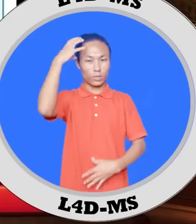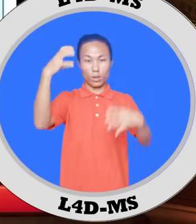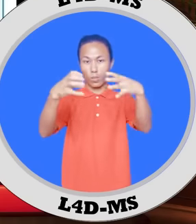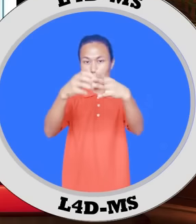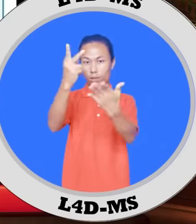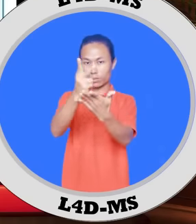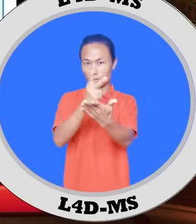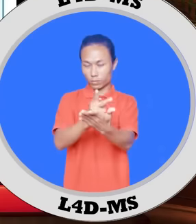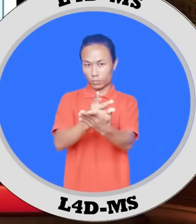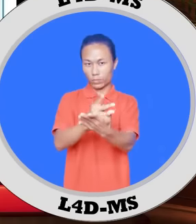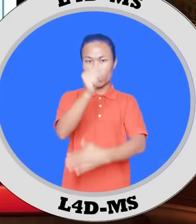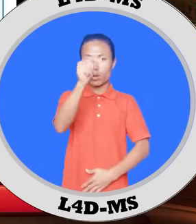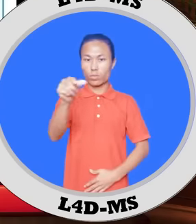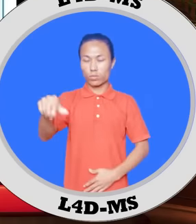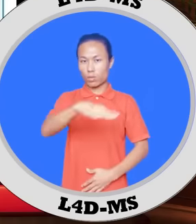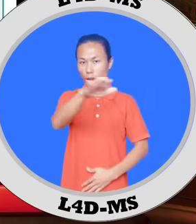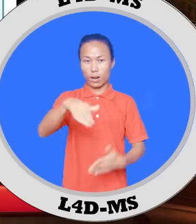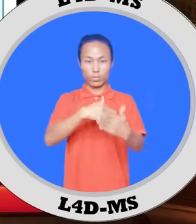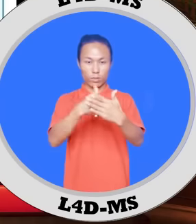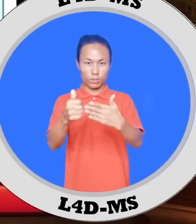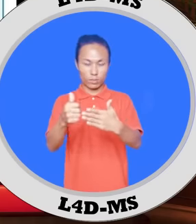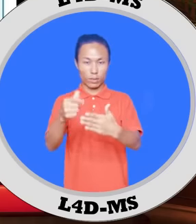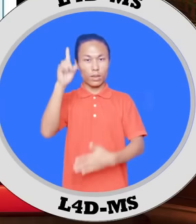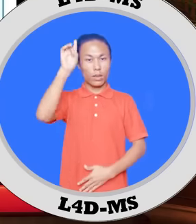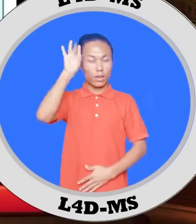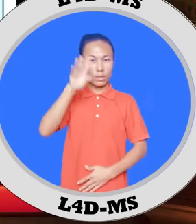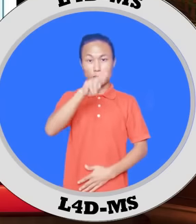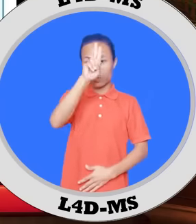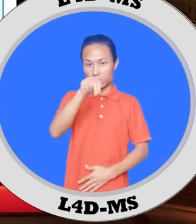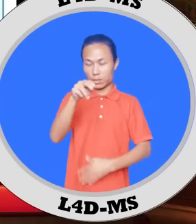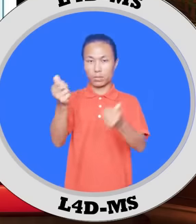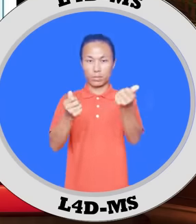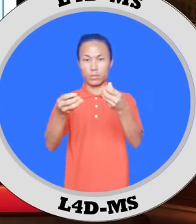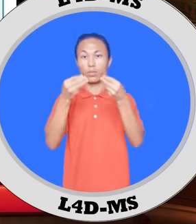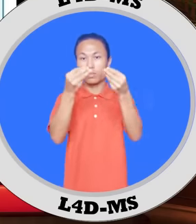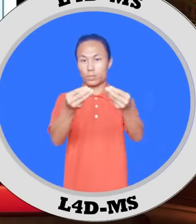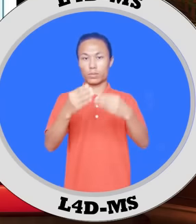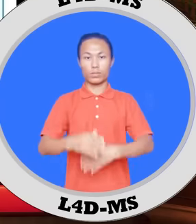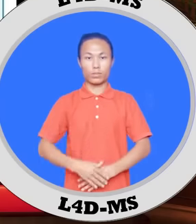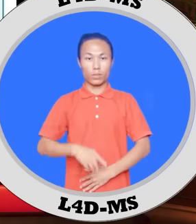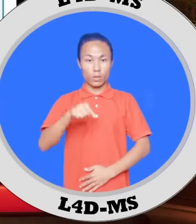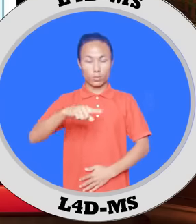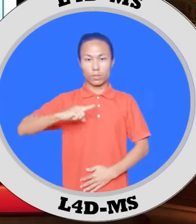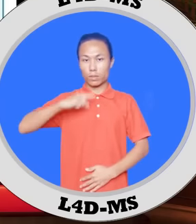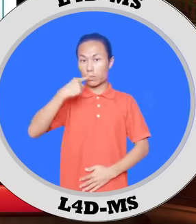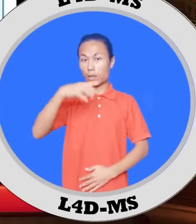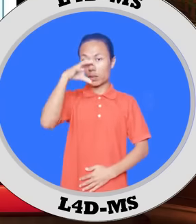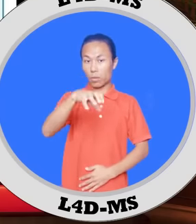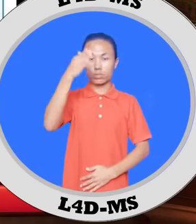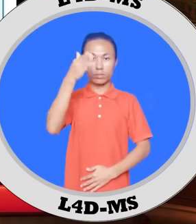ခြင်းလိုပဲရက်သားအစိုးရလက်ထက်မှာယူနစ်တွေကိုထိမ့်ပြီးတော့ဈေးကိုတတ်မှတ်တယ်ဒီကောင်လက်ထက်မှာယူနစ်တွေကို